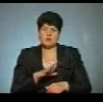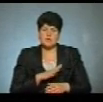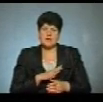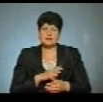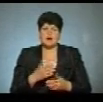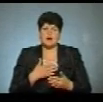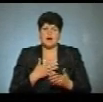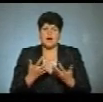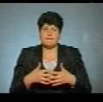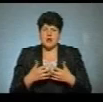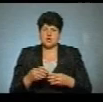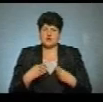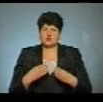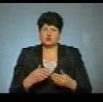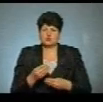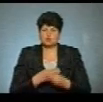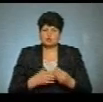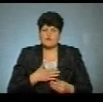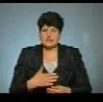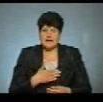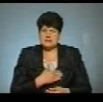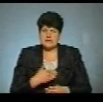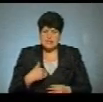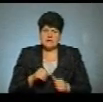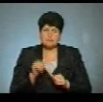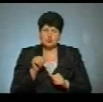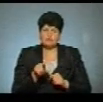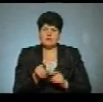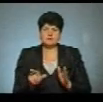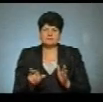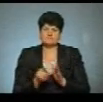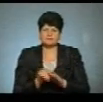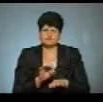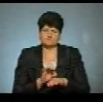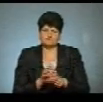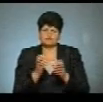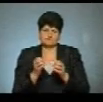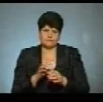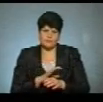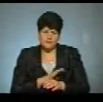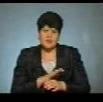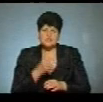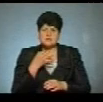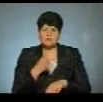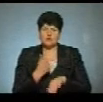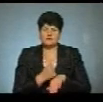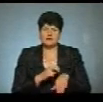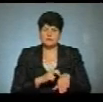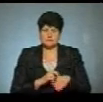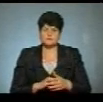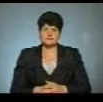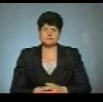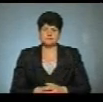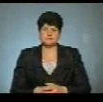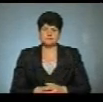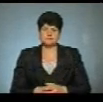апараті штучної вентиляції легень. Крім коронавірусу, в жінки були важкі супутні захворювання, розповів головний лікар цього медзакладу Ярослав